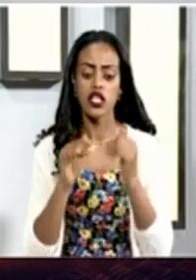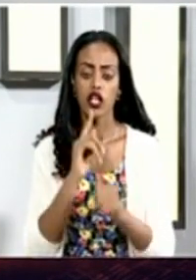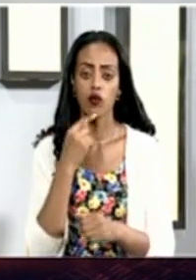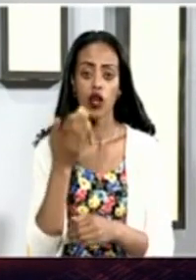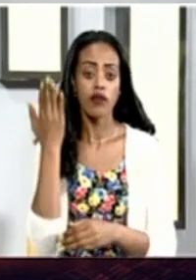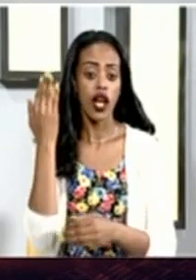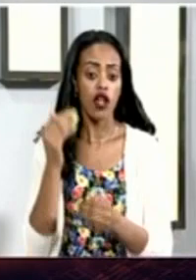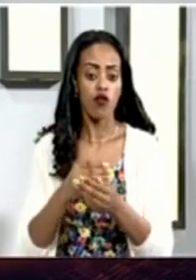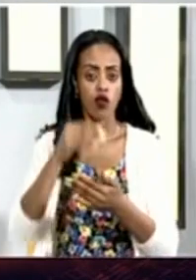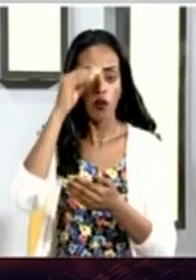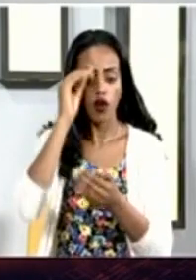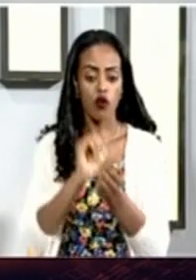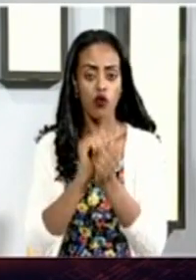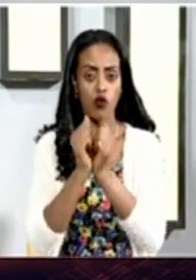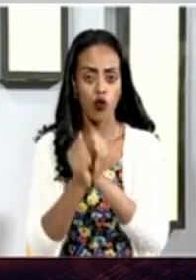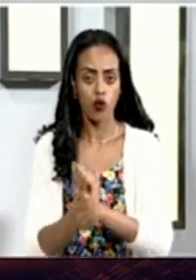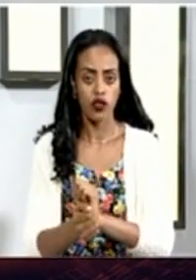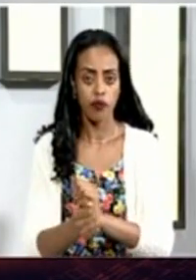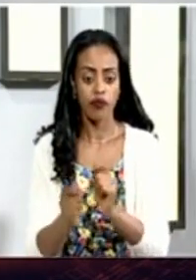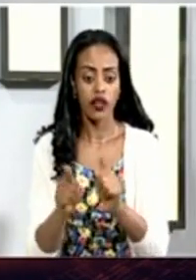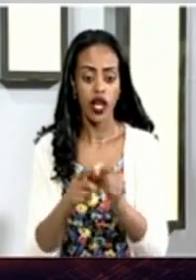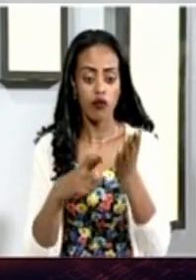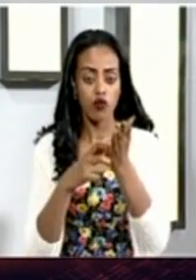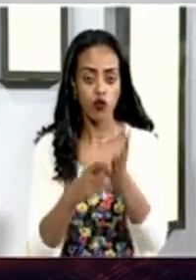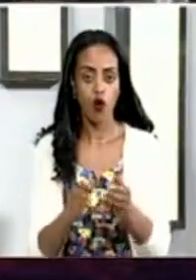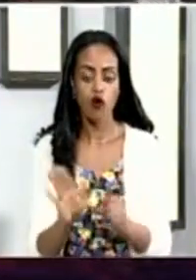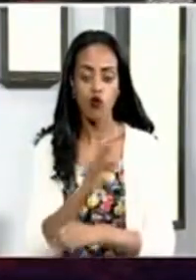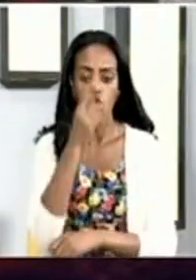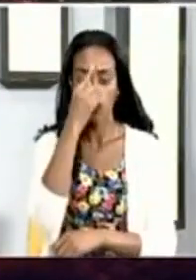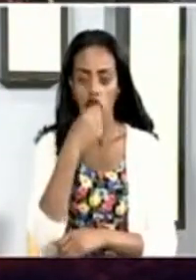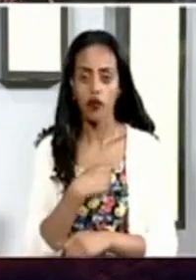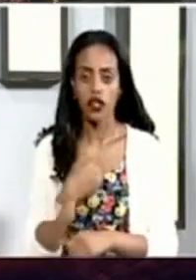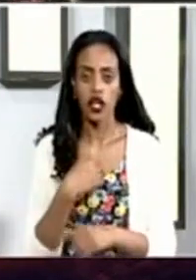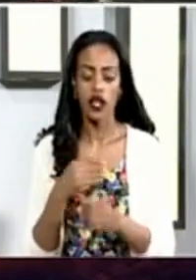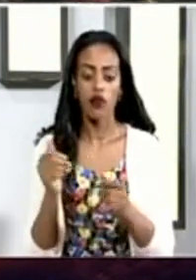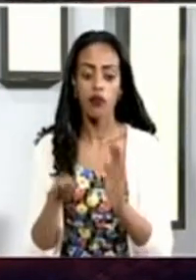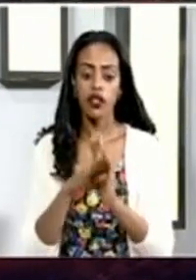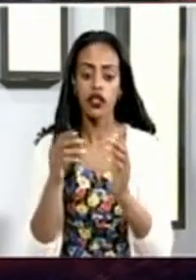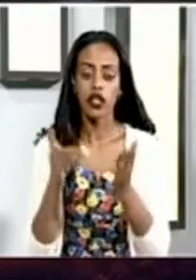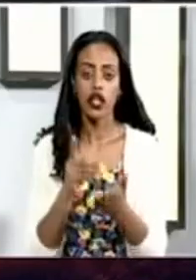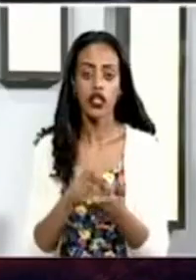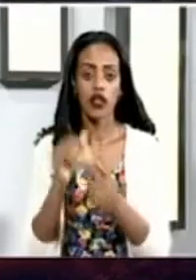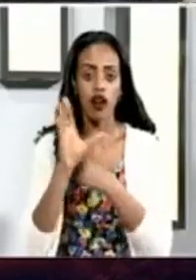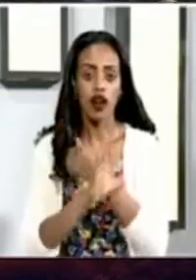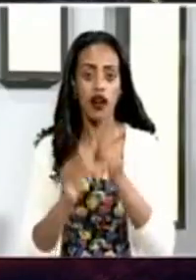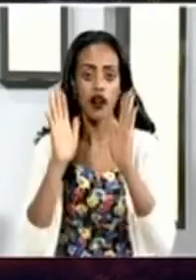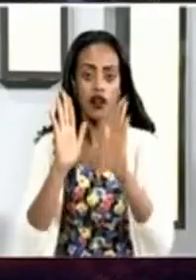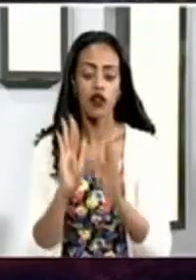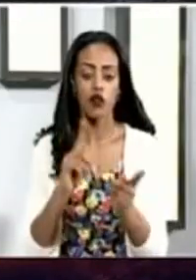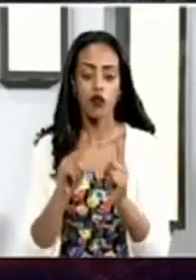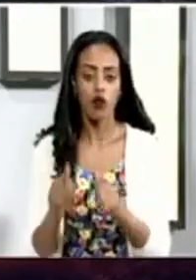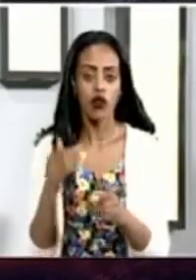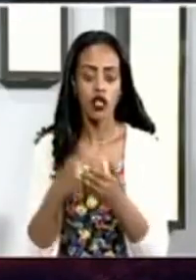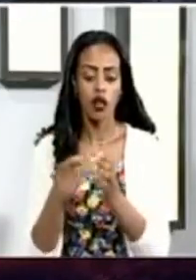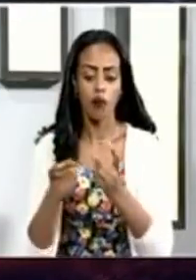تماهرو نلوت إيه خمس جعاز ملء من تي مكتل كنتباء من محدار كتما عد قدوم أي تلوت بروخ بوغنم